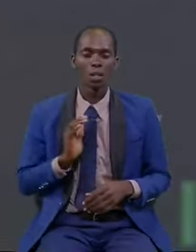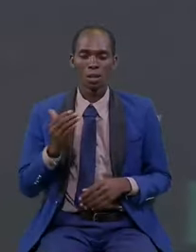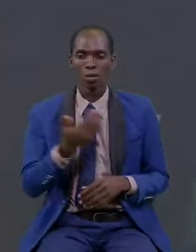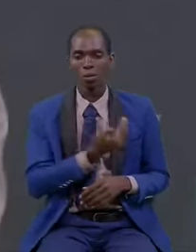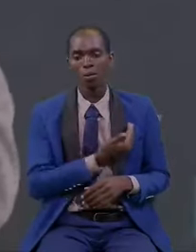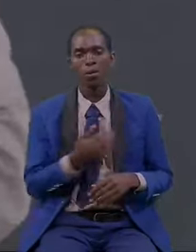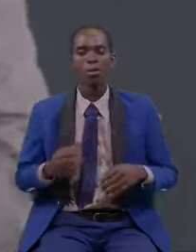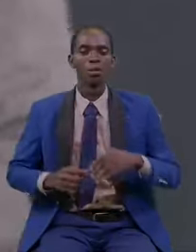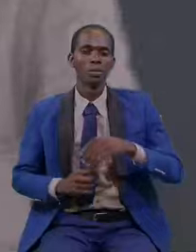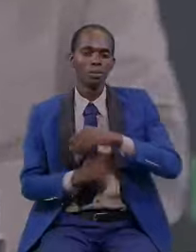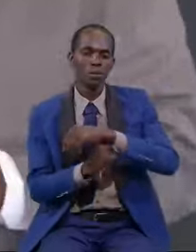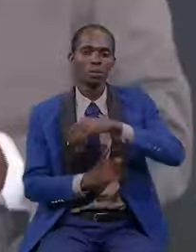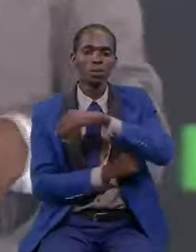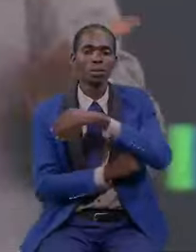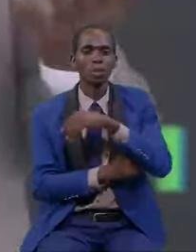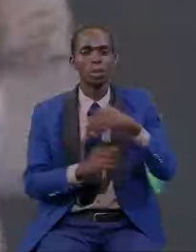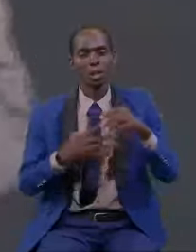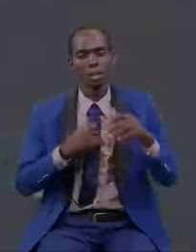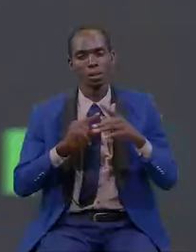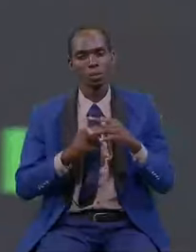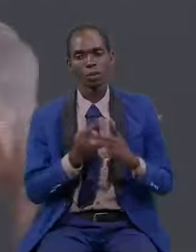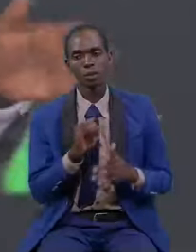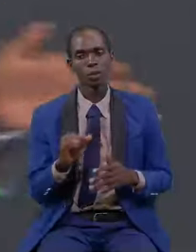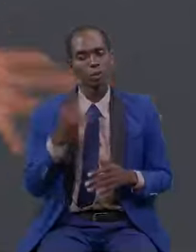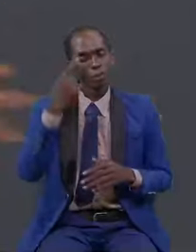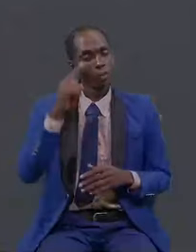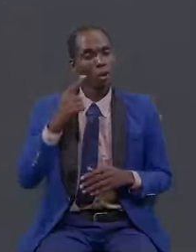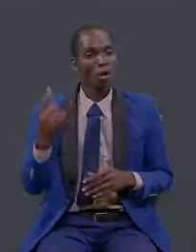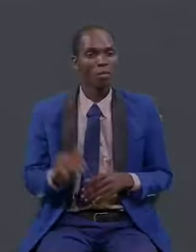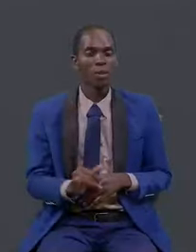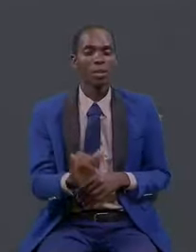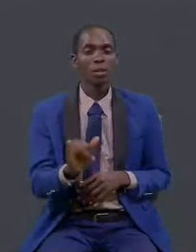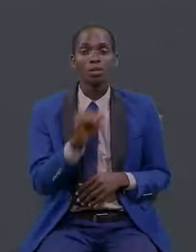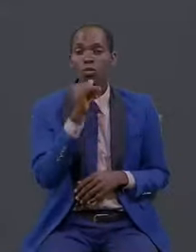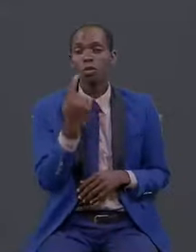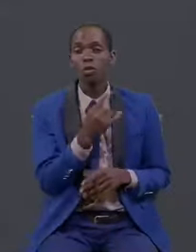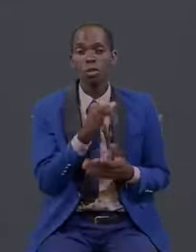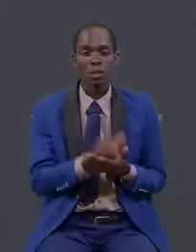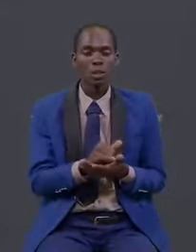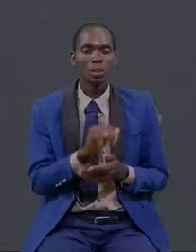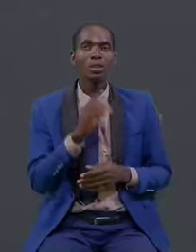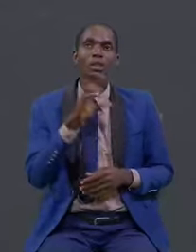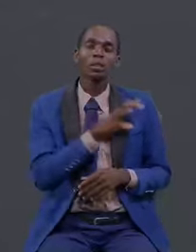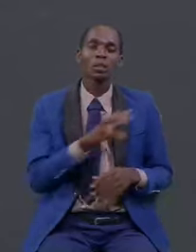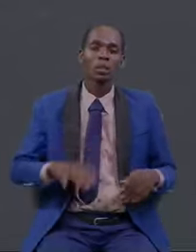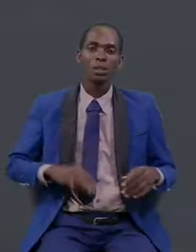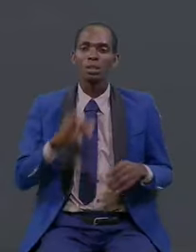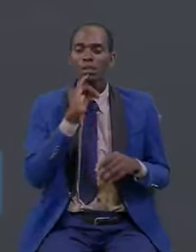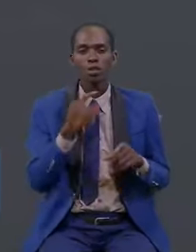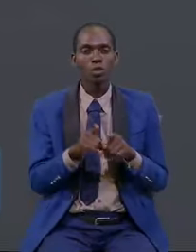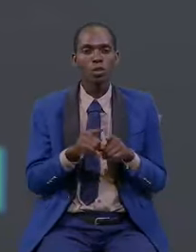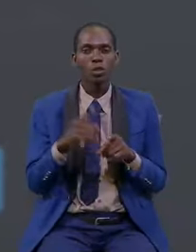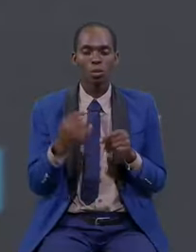le fondement divin et éternel. Non seulement ça, il est la fontaine que Dieu a donnée.